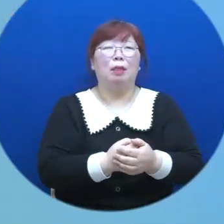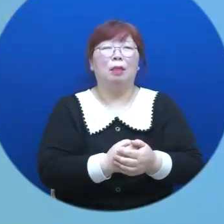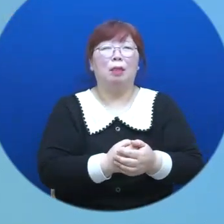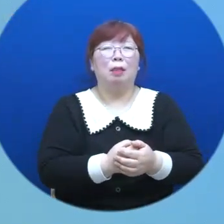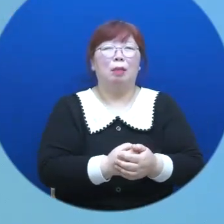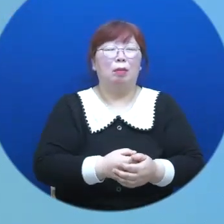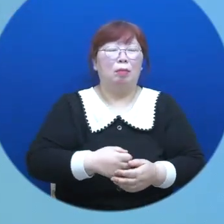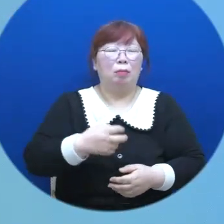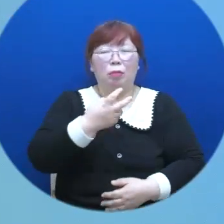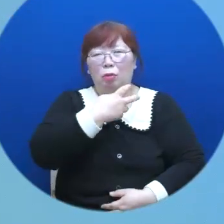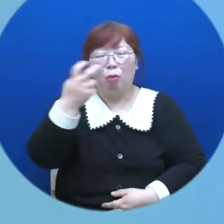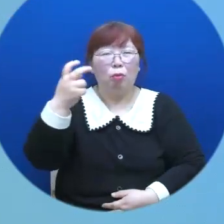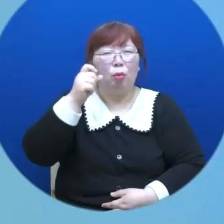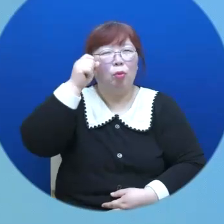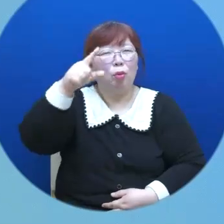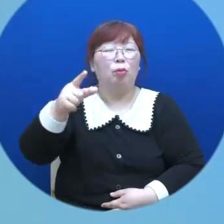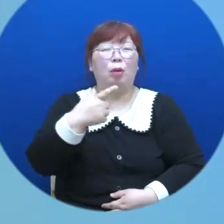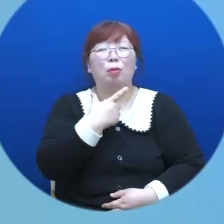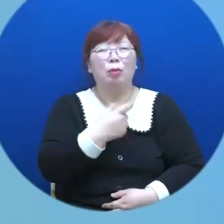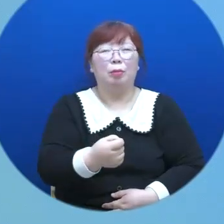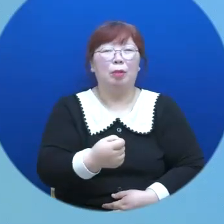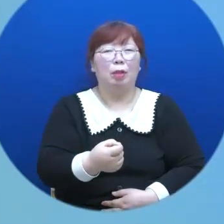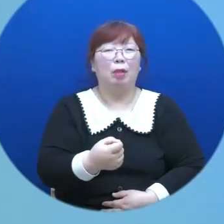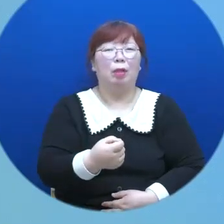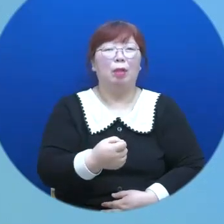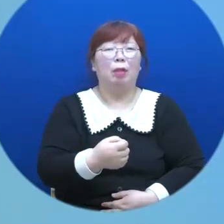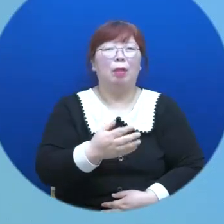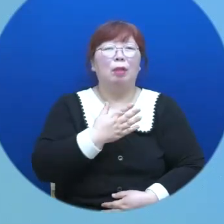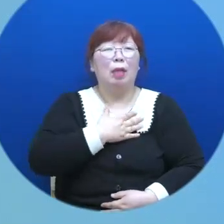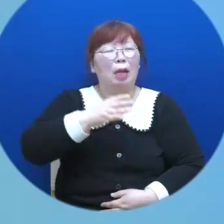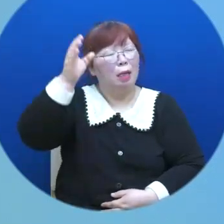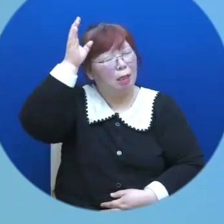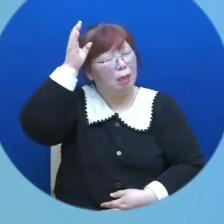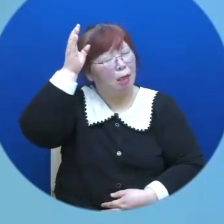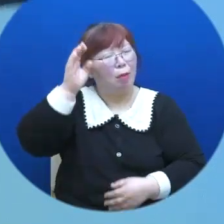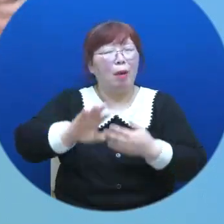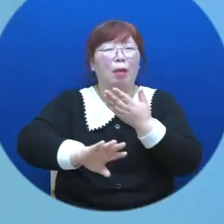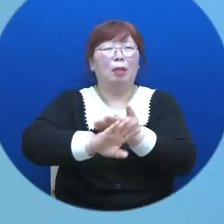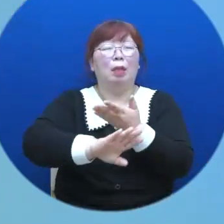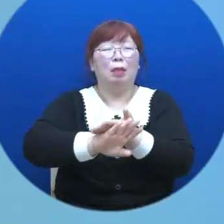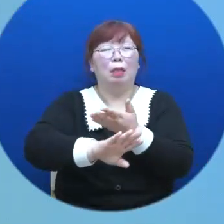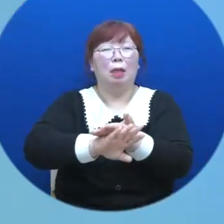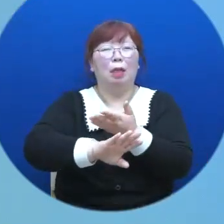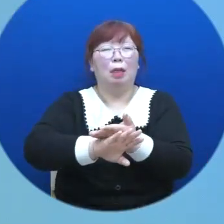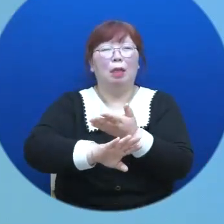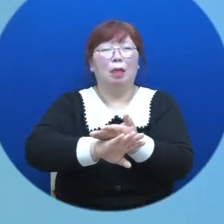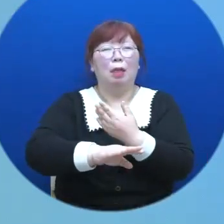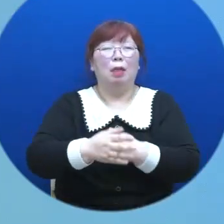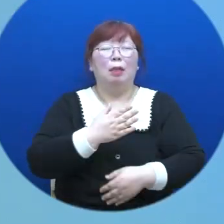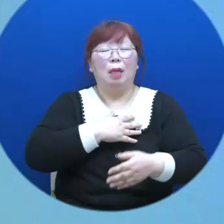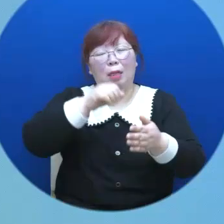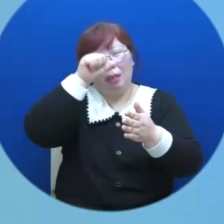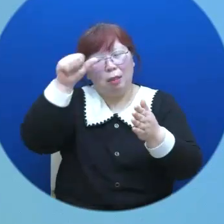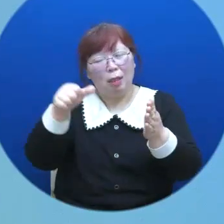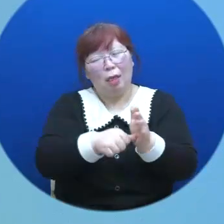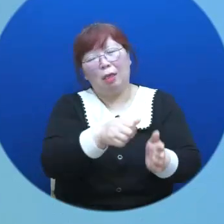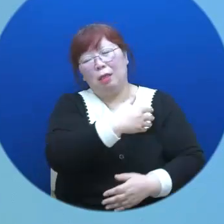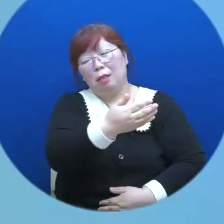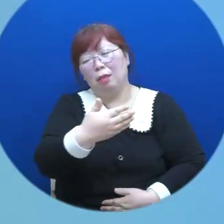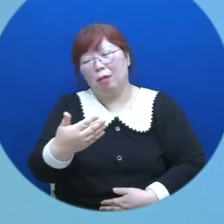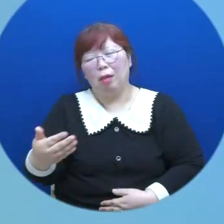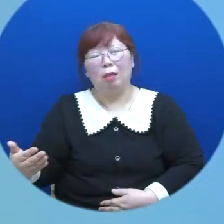천재적 머리가 되기를 원했다고. 나의 기대하고는 전혀 다르게 내 인생이 꼴이